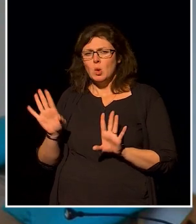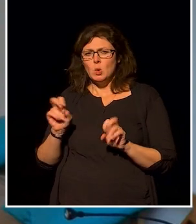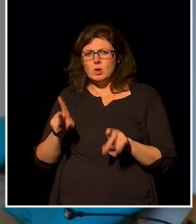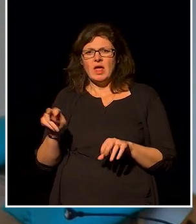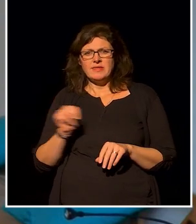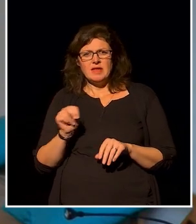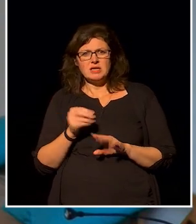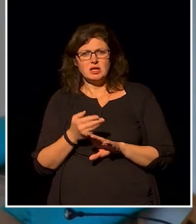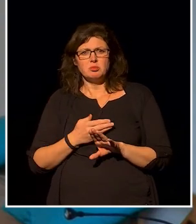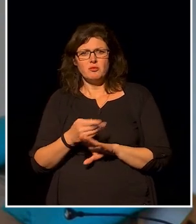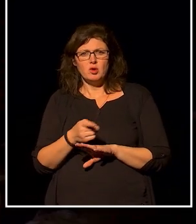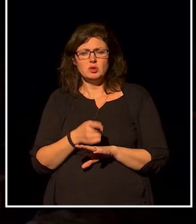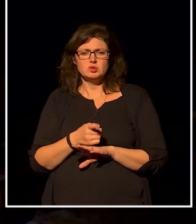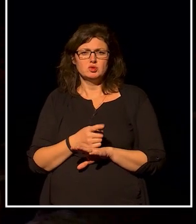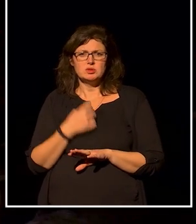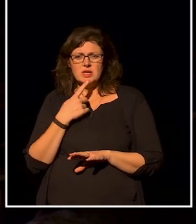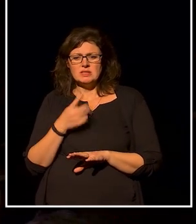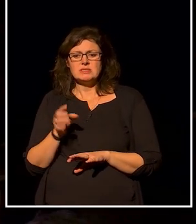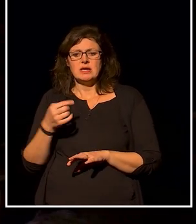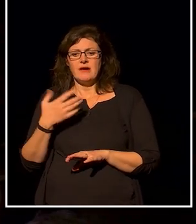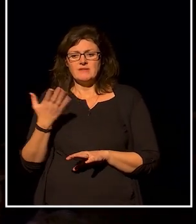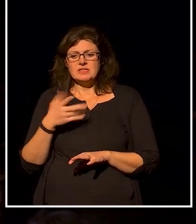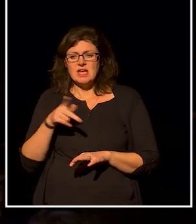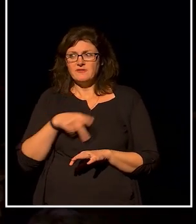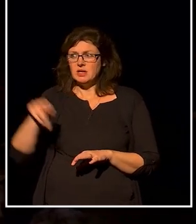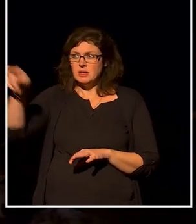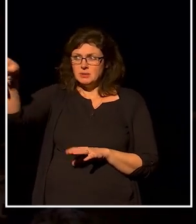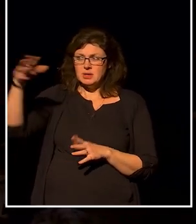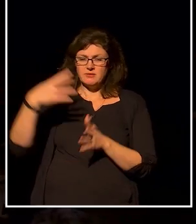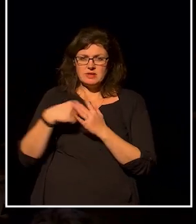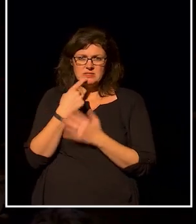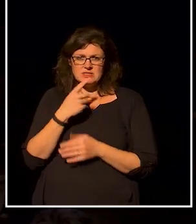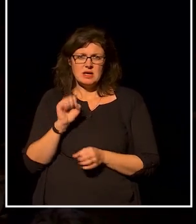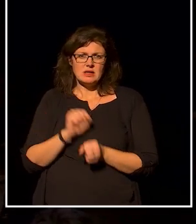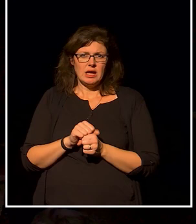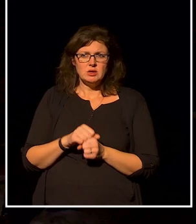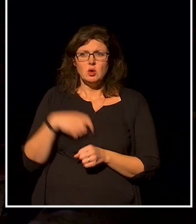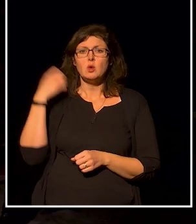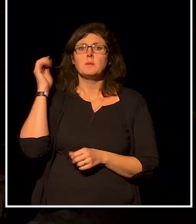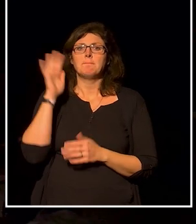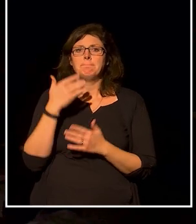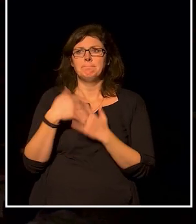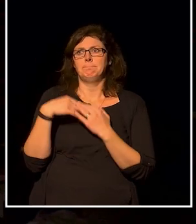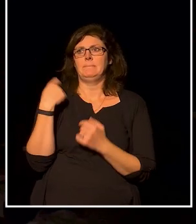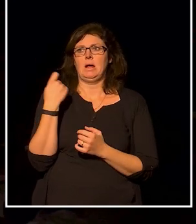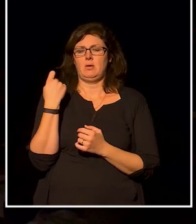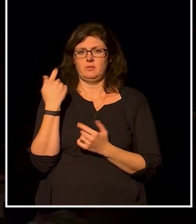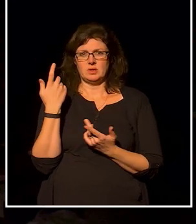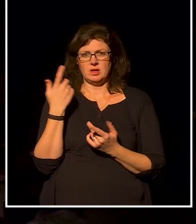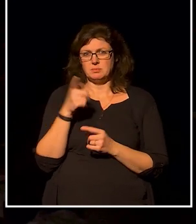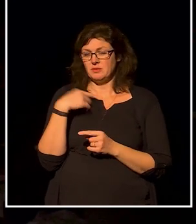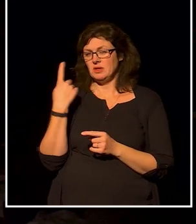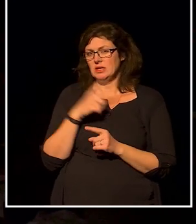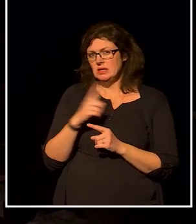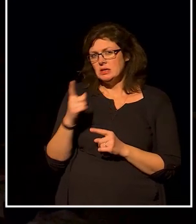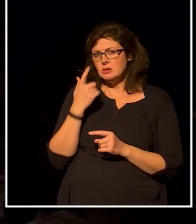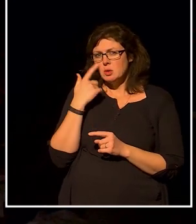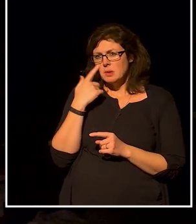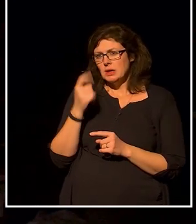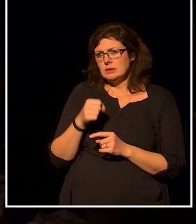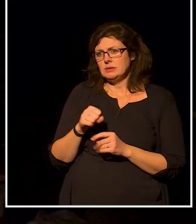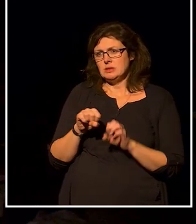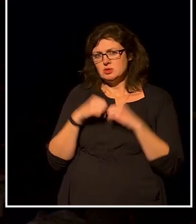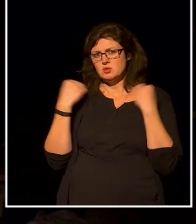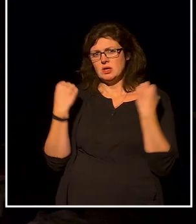ich könnte das noch zuspitzen, was Philipp gesagt hat. Sind wir nicht in der Situation eines Hegemonialkonfliktes auf der